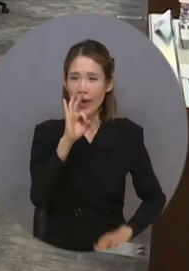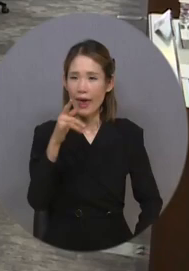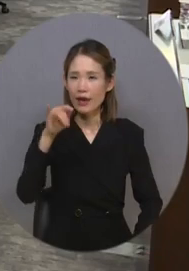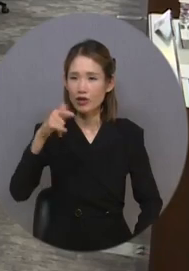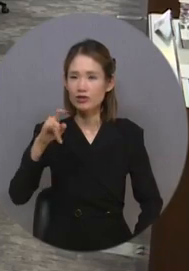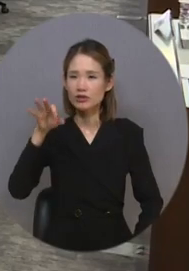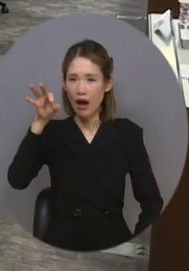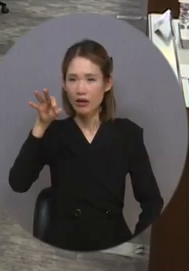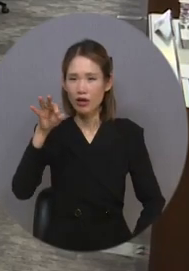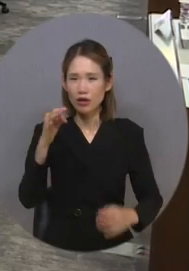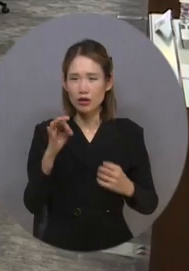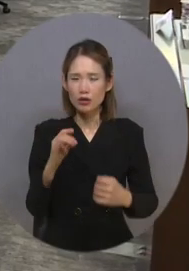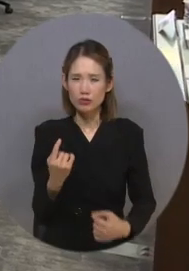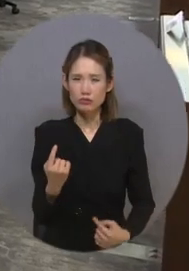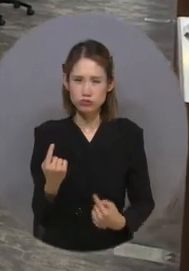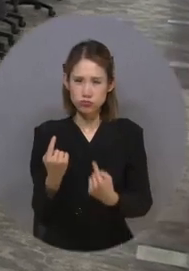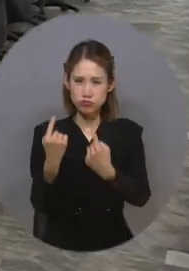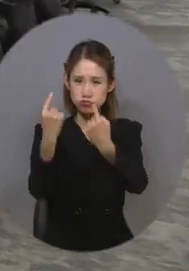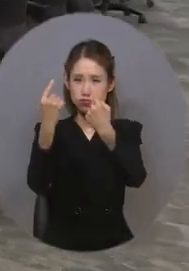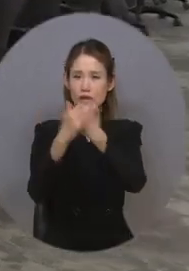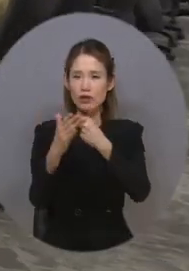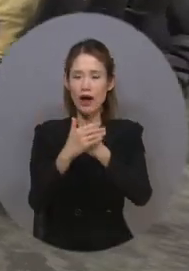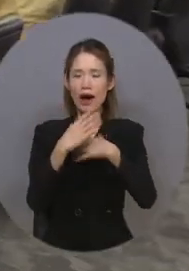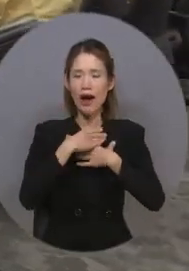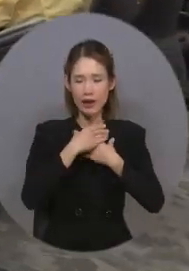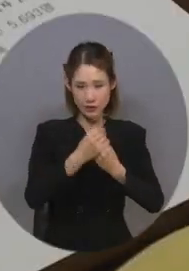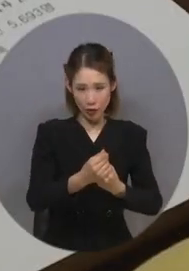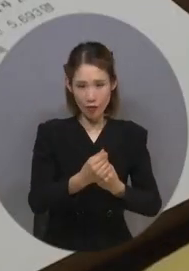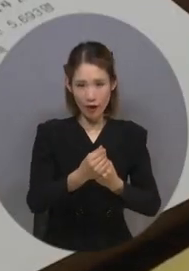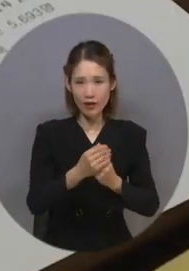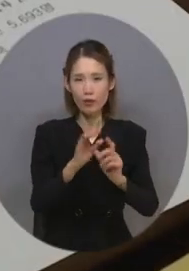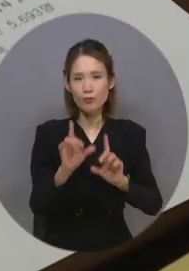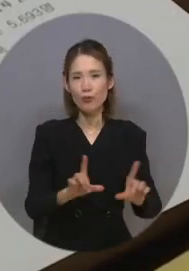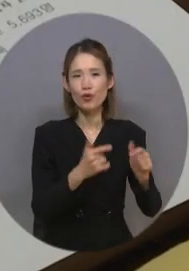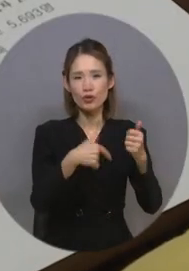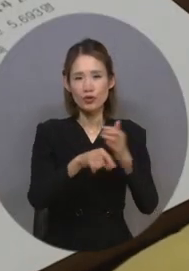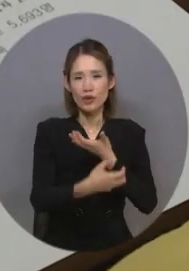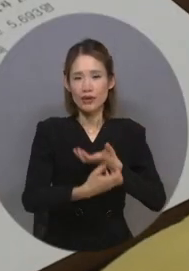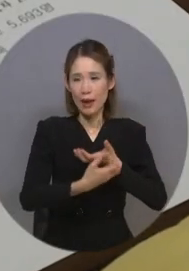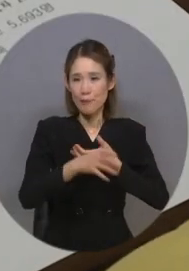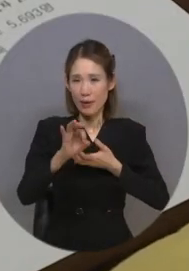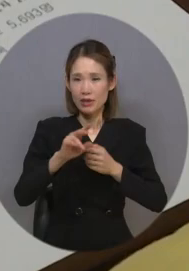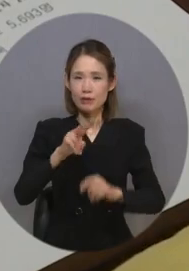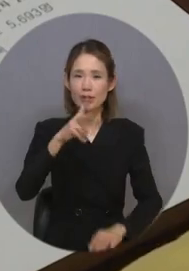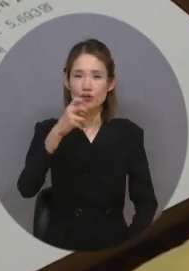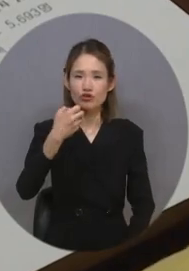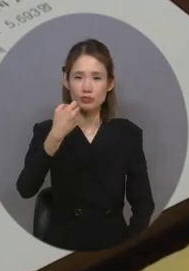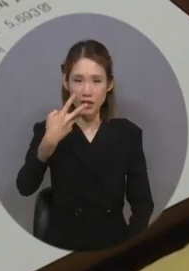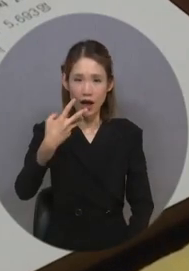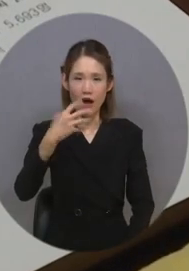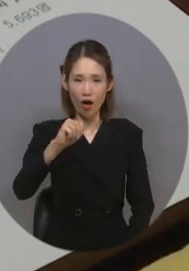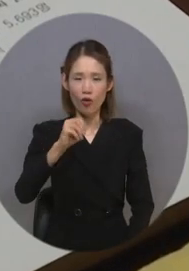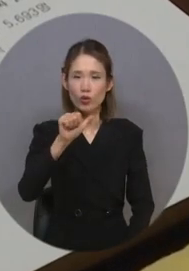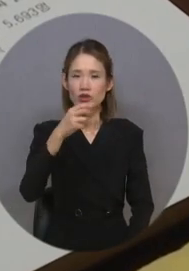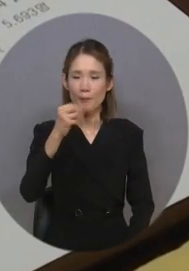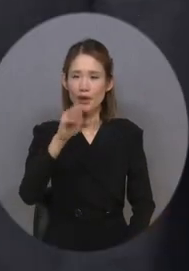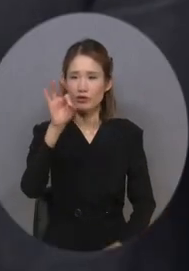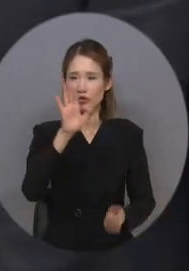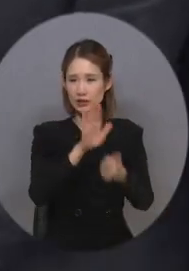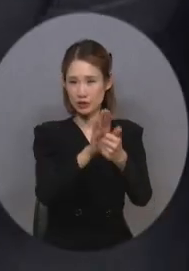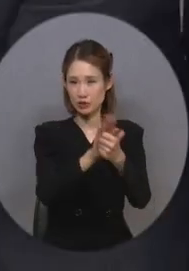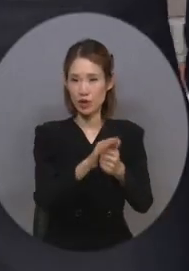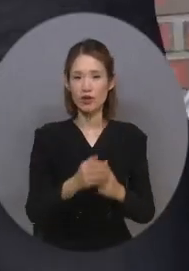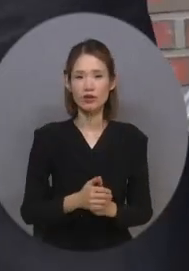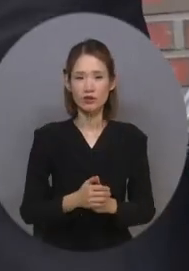어려운 취약계층이 안전하게 동절기를 보낼 수 있도록 난방비 264억 5천만원을 지원합니다